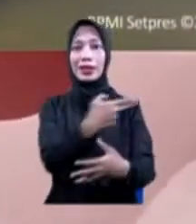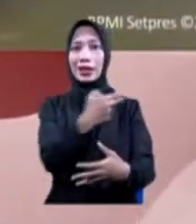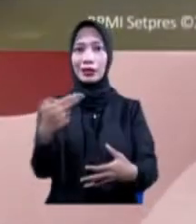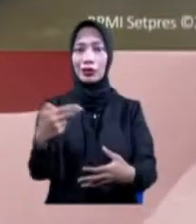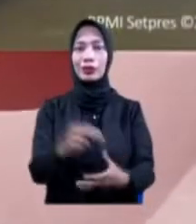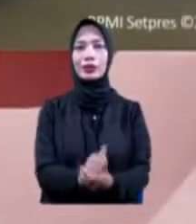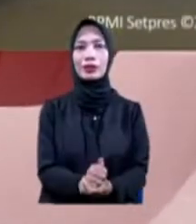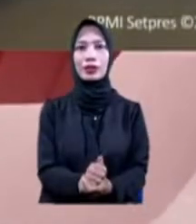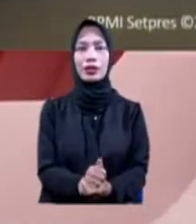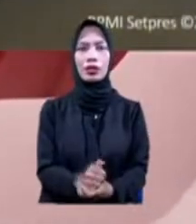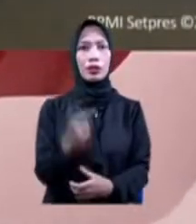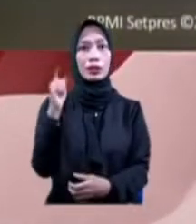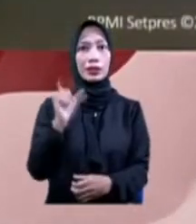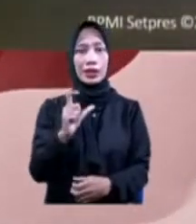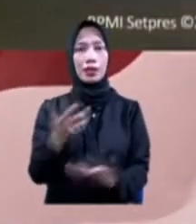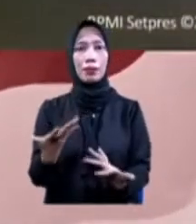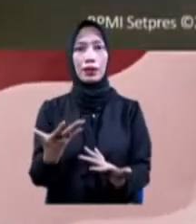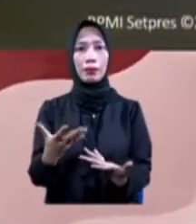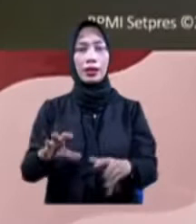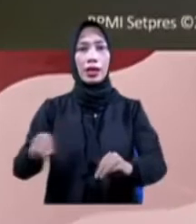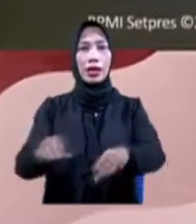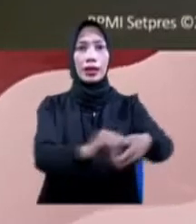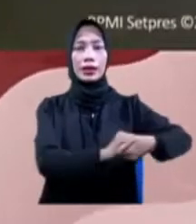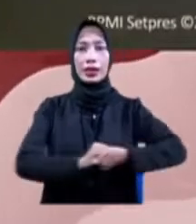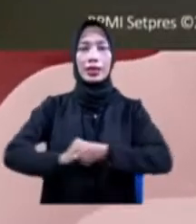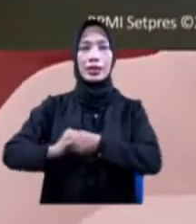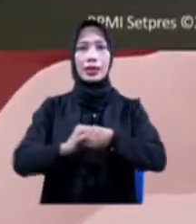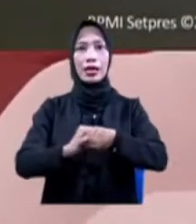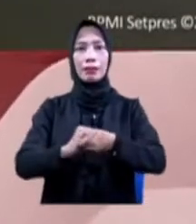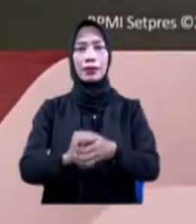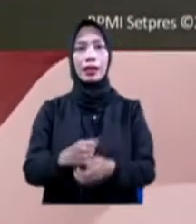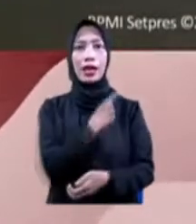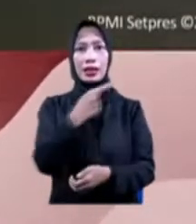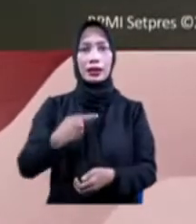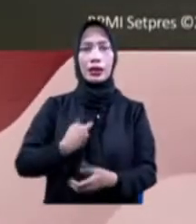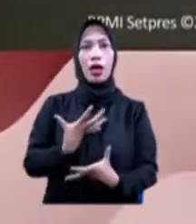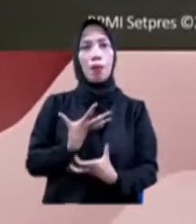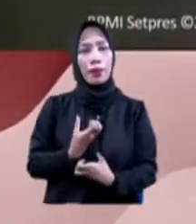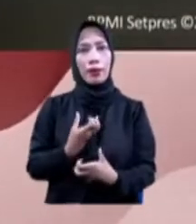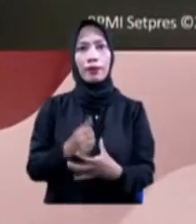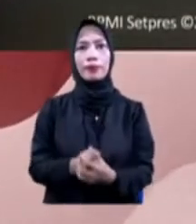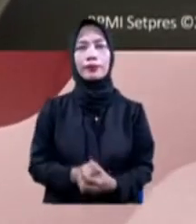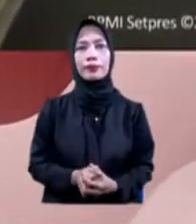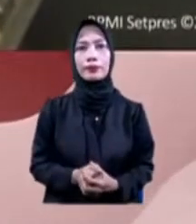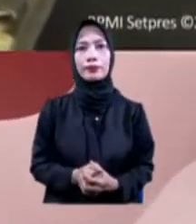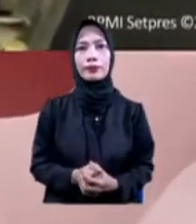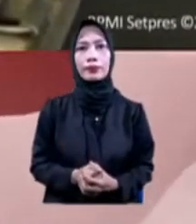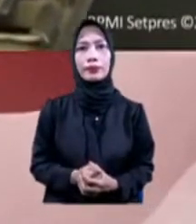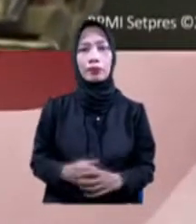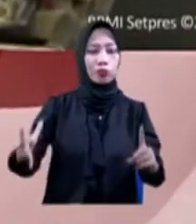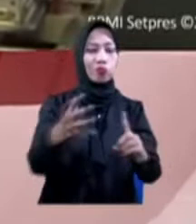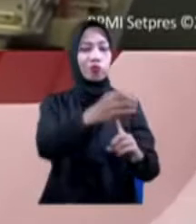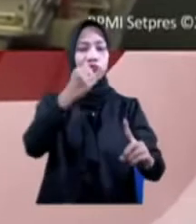dengan cara bergotong royong, membantu bersama, berkolaborasi, kami harapkan ini bisa bisa